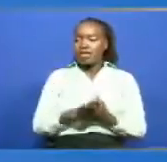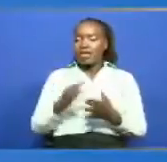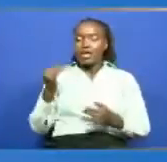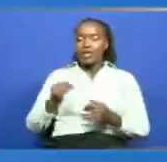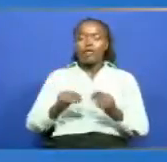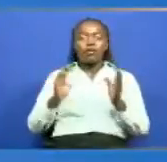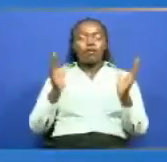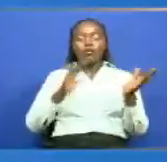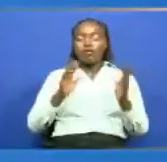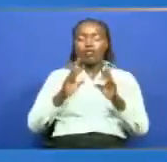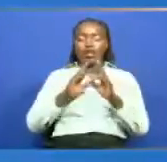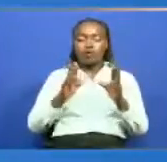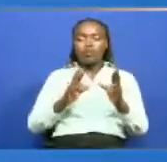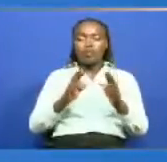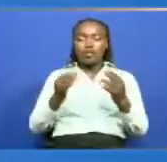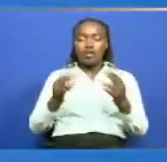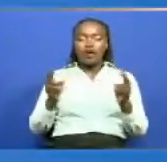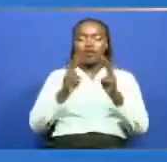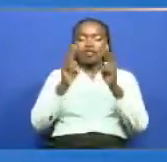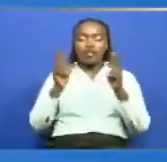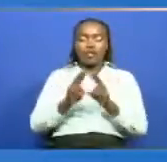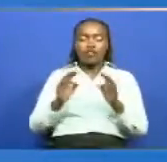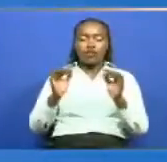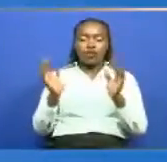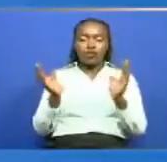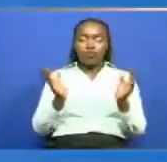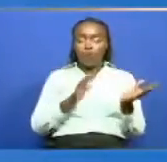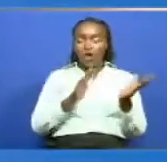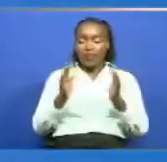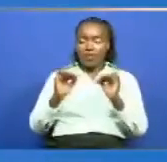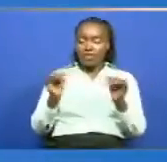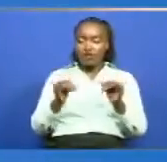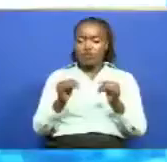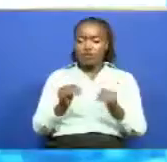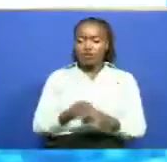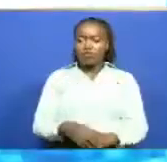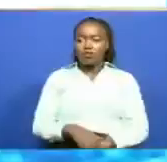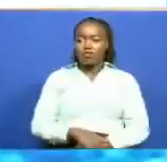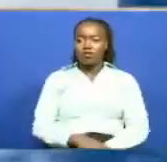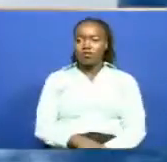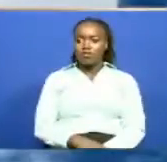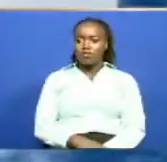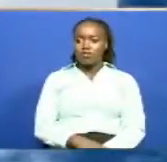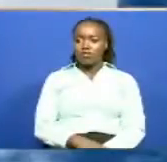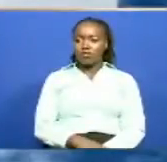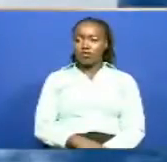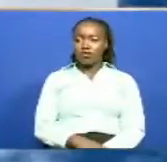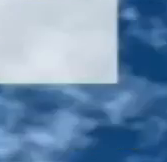hali ya hewa. Tupate sasa hali itakavyokuwa katika maeneo mengine duniani. Alamsiki.